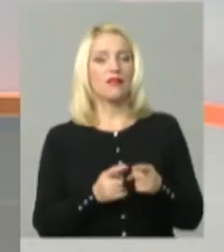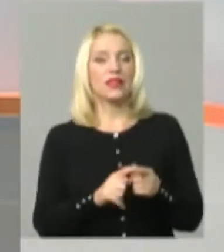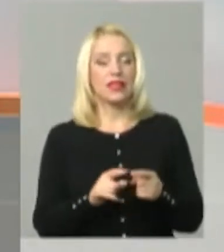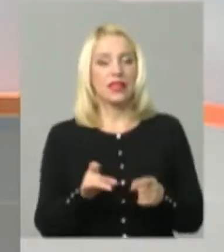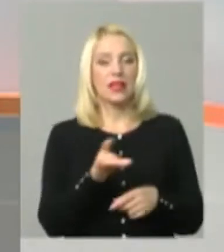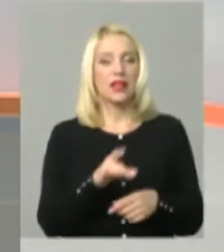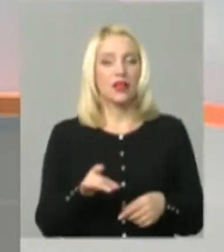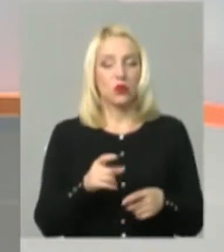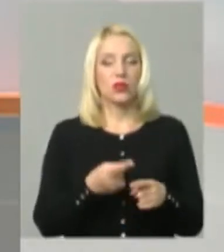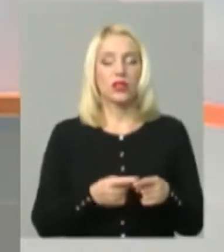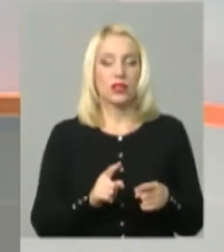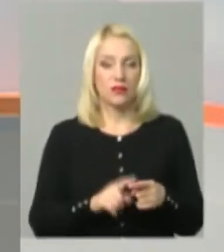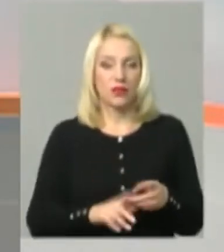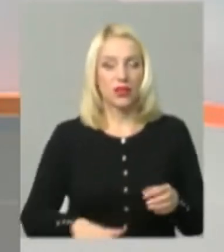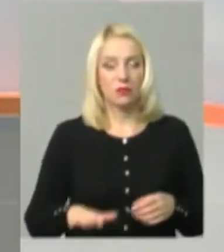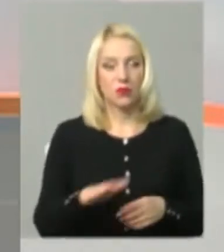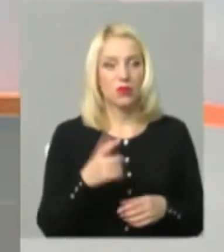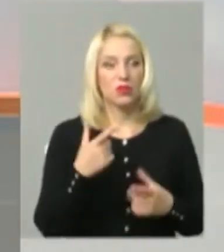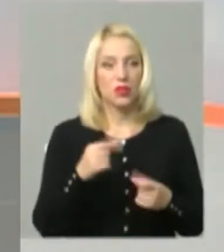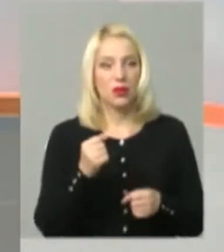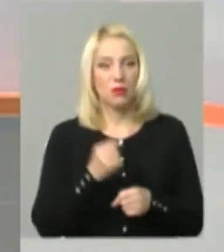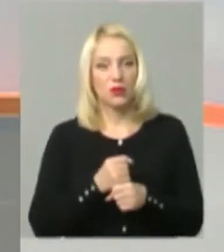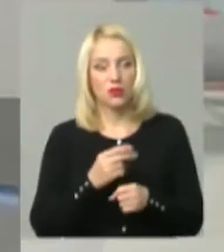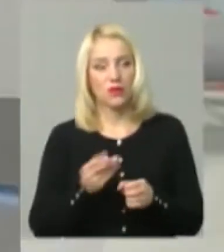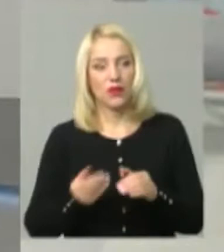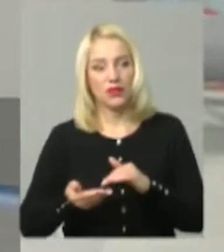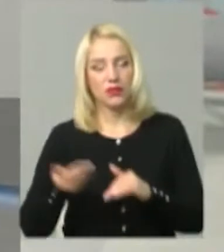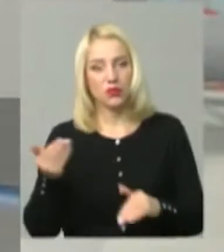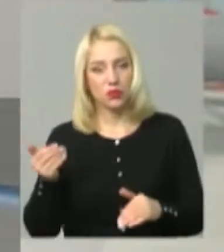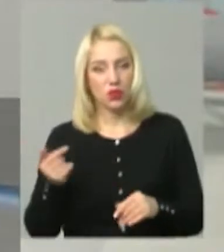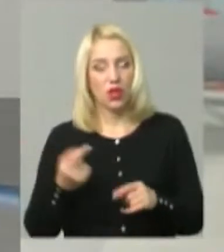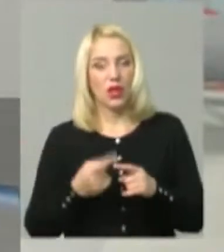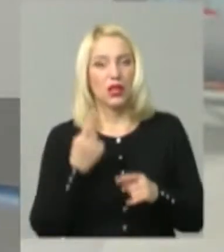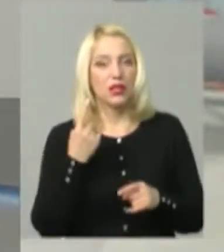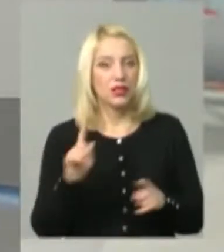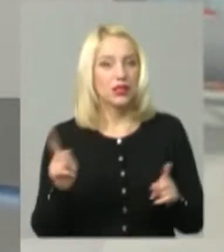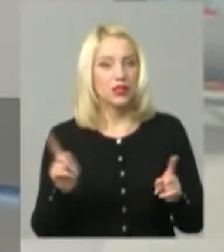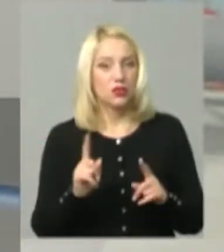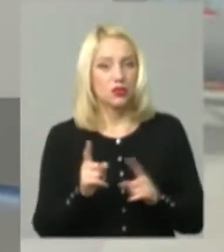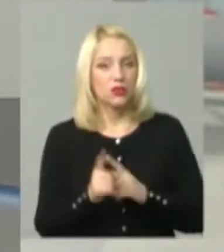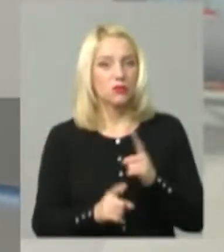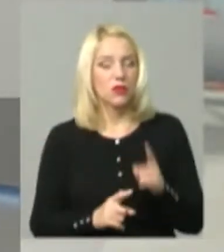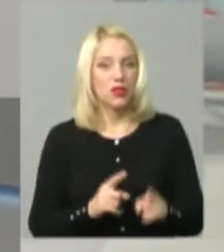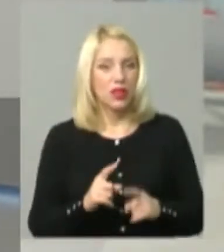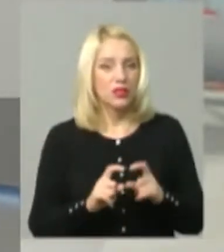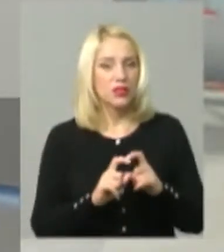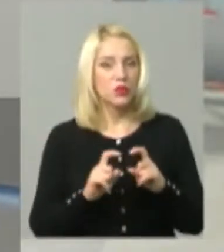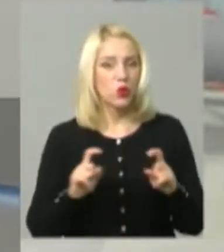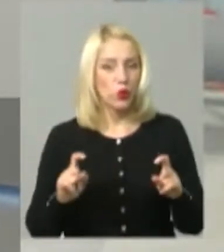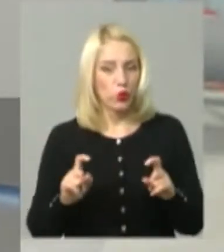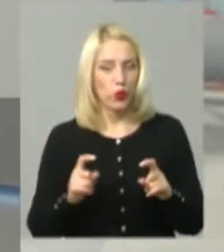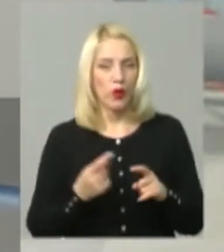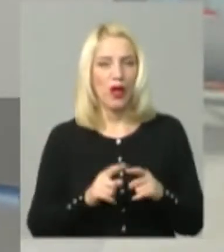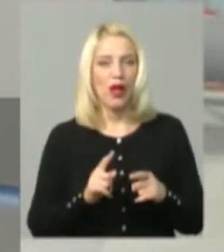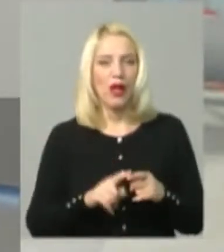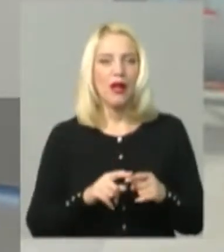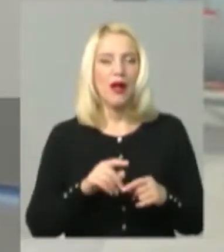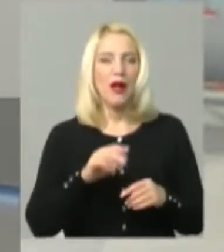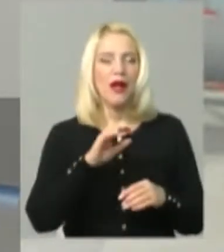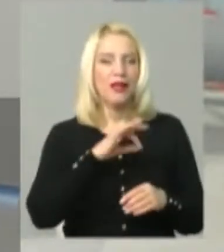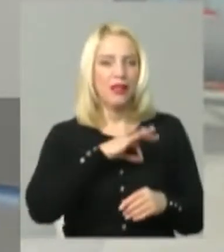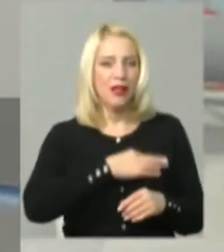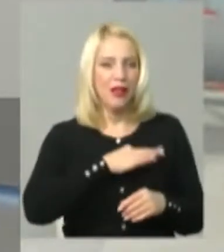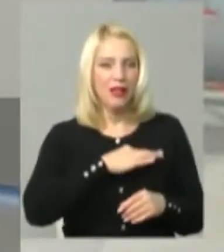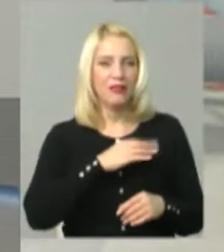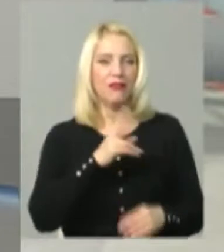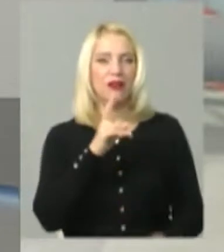тих районах і в тих приміщеннях, де й працювали до цього. Єдине, змінилась трішки структура. Зокрема, підрозділі слідства